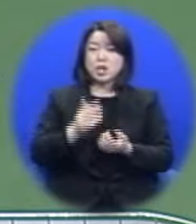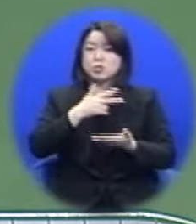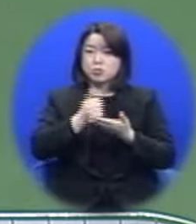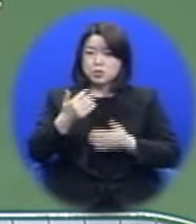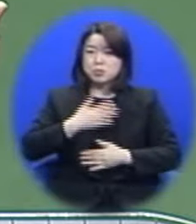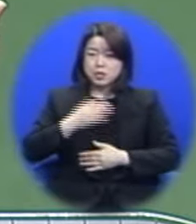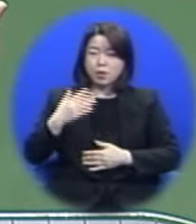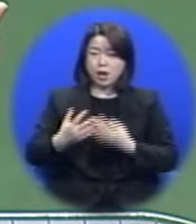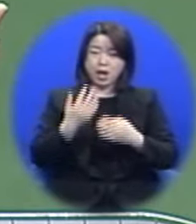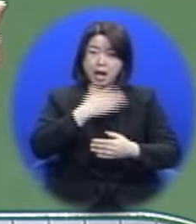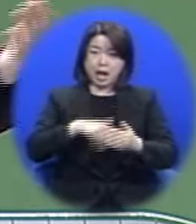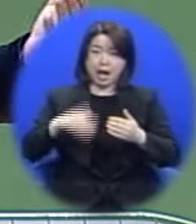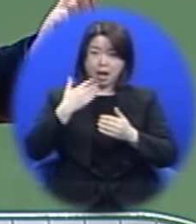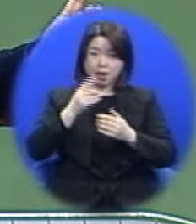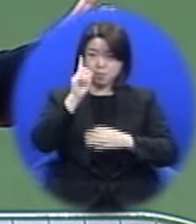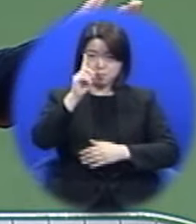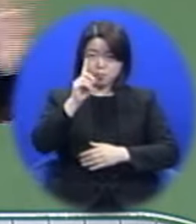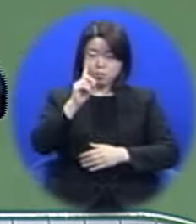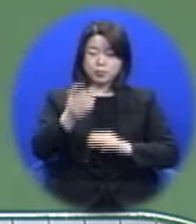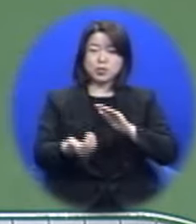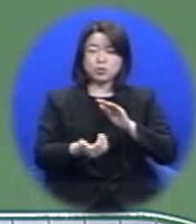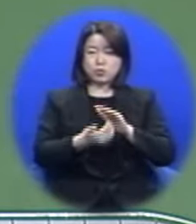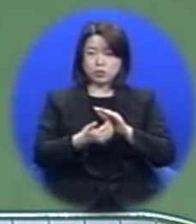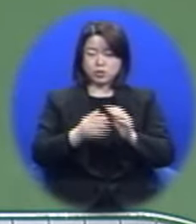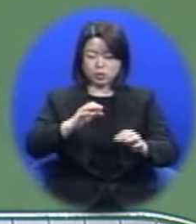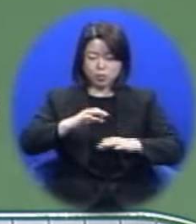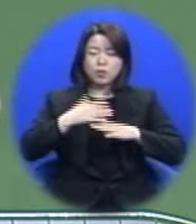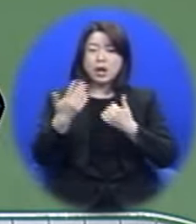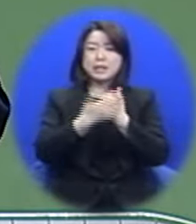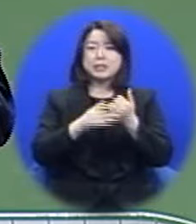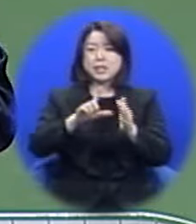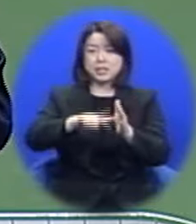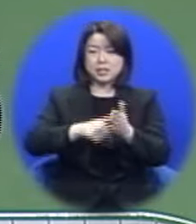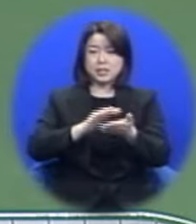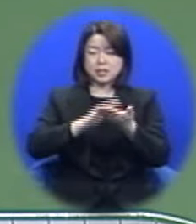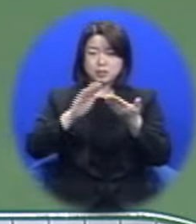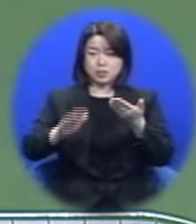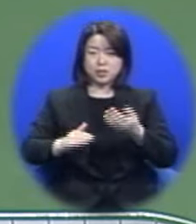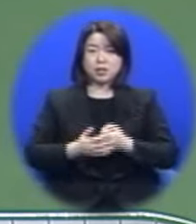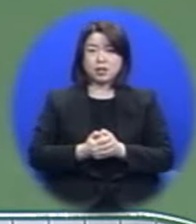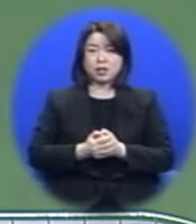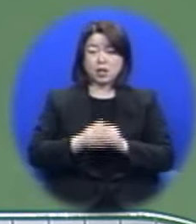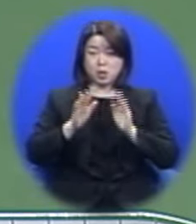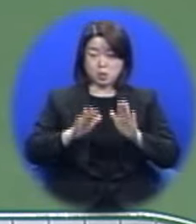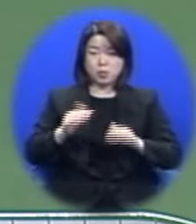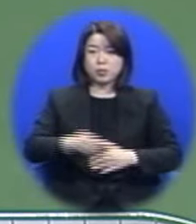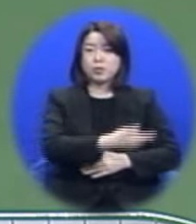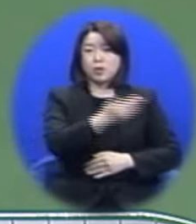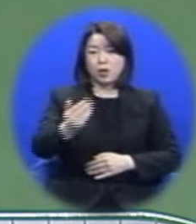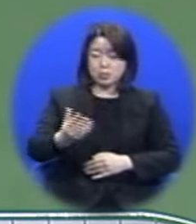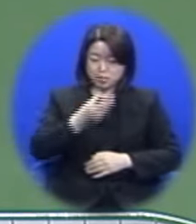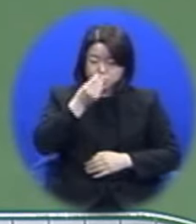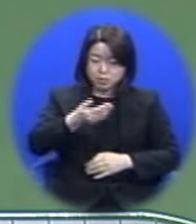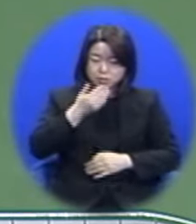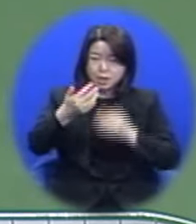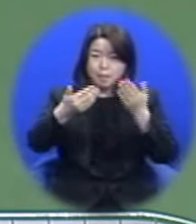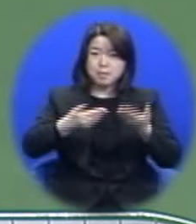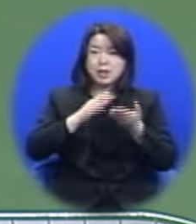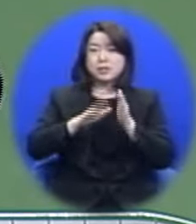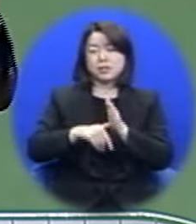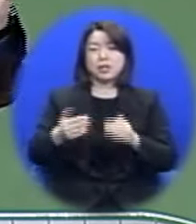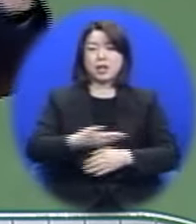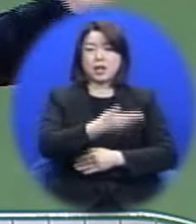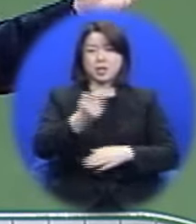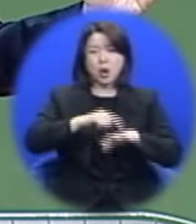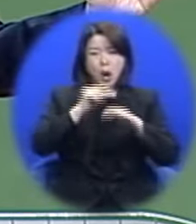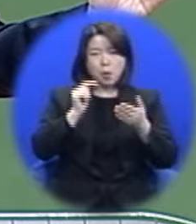한번 회복시켜주시는 놀라운 은혜의 시간입니다. 여러분, 오늘 성찬을 받을 때 여러분도 마음을